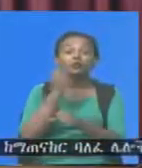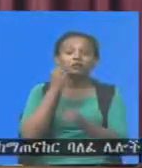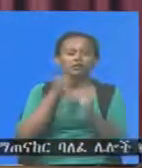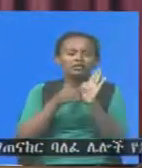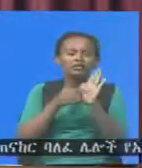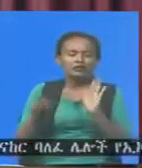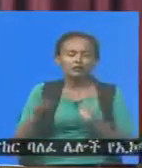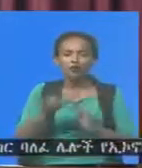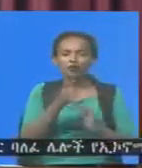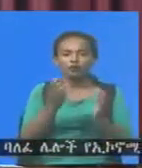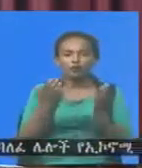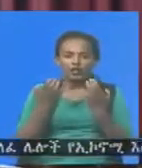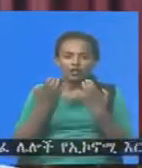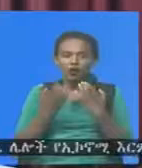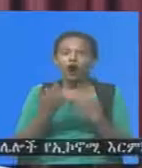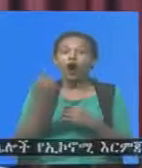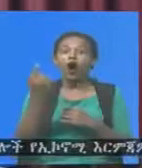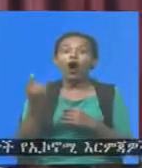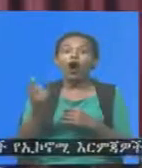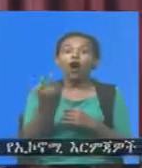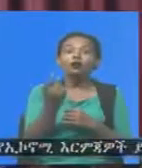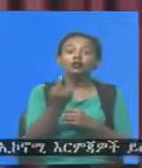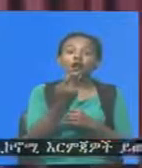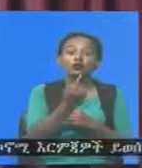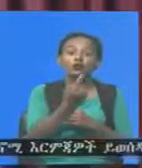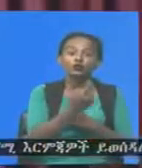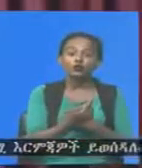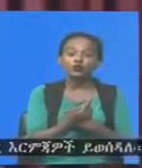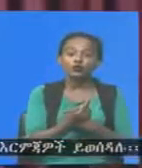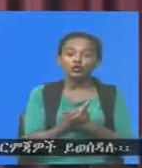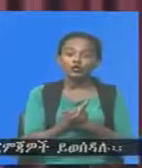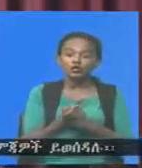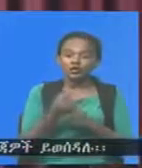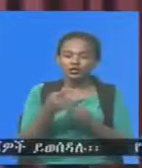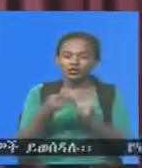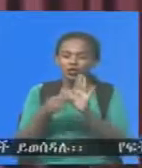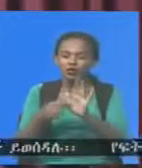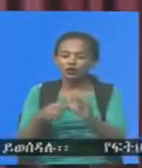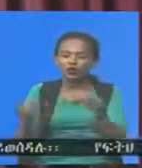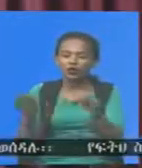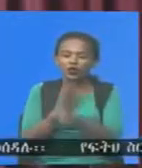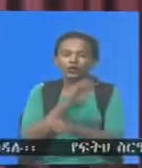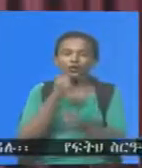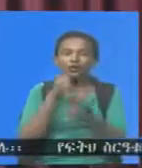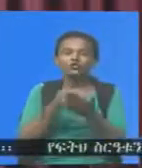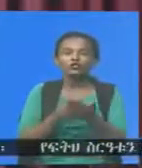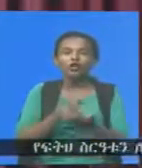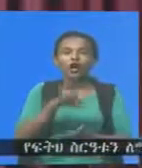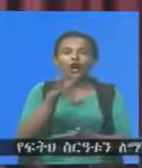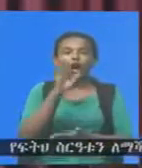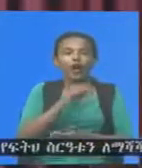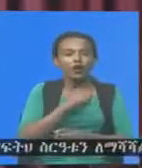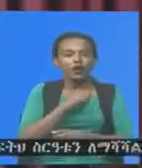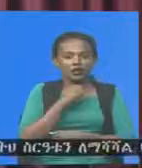የምፈልገው አንዳንዶቹ በለምት ያስተማከ ሰዎች በቂ ማስረጃ አላገኘንባቸው።